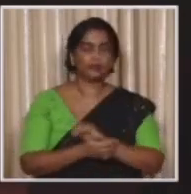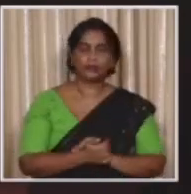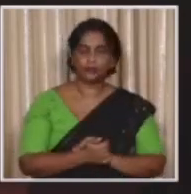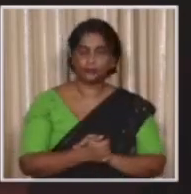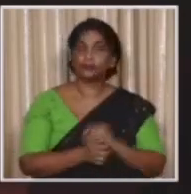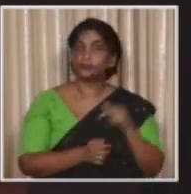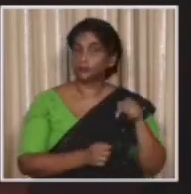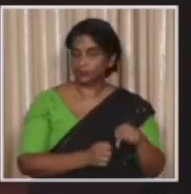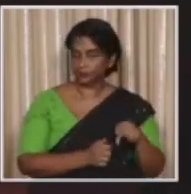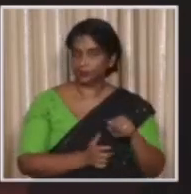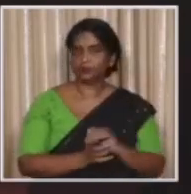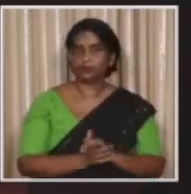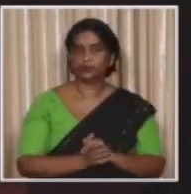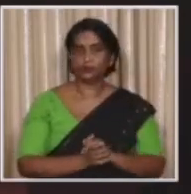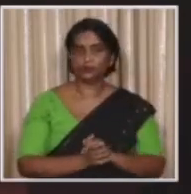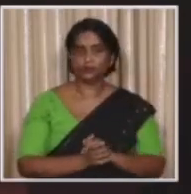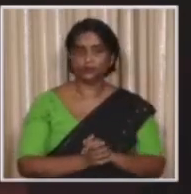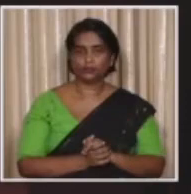දැන්